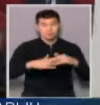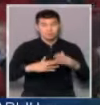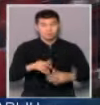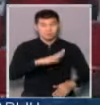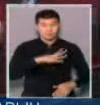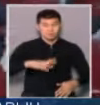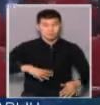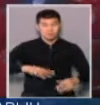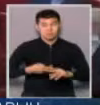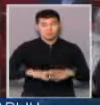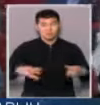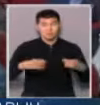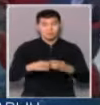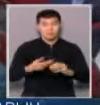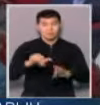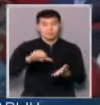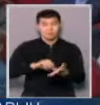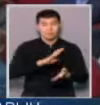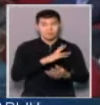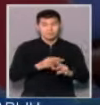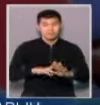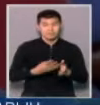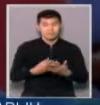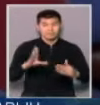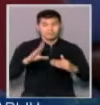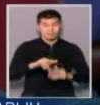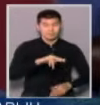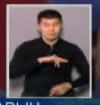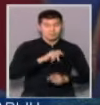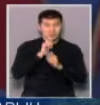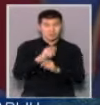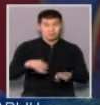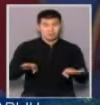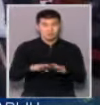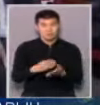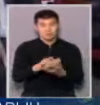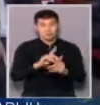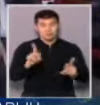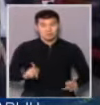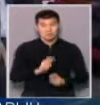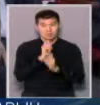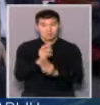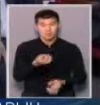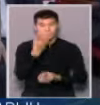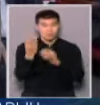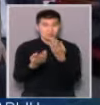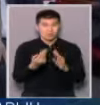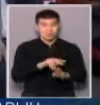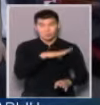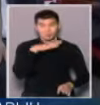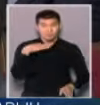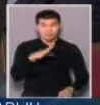ардагерлері мен зиялы қауым өкілдері қатысты. Бұл кеште төсбелгі тағып, алғыс алғандар құшағы гүлге толған мұнайшылар көп